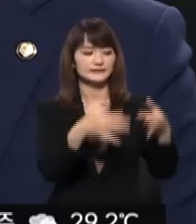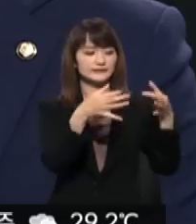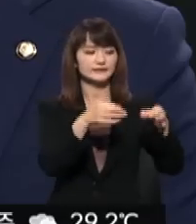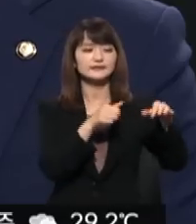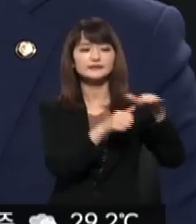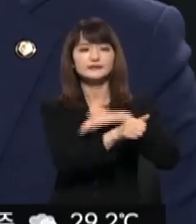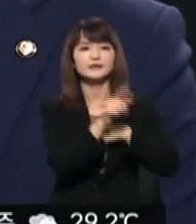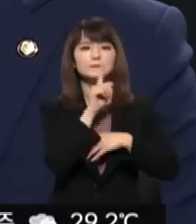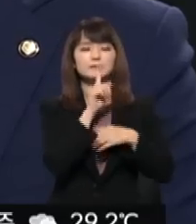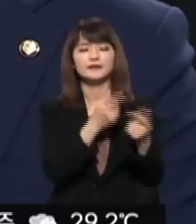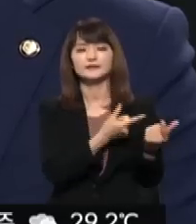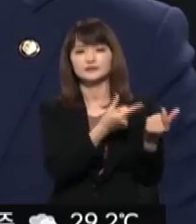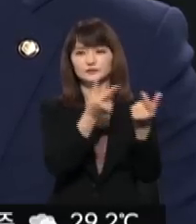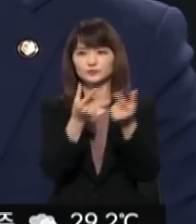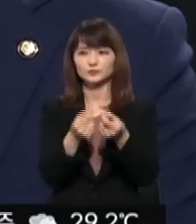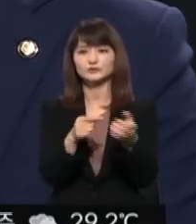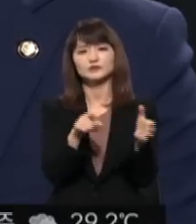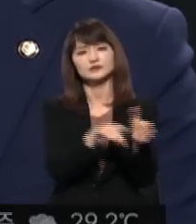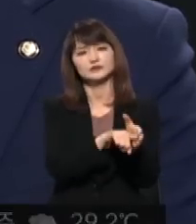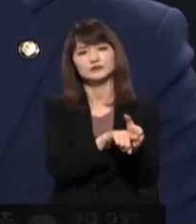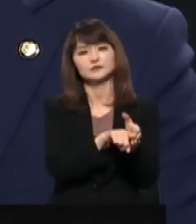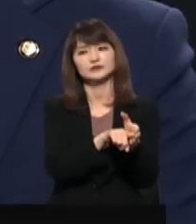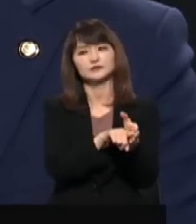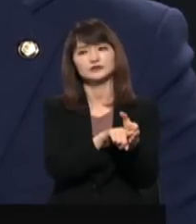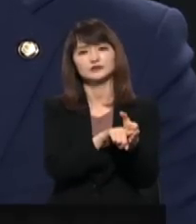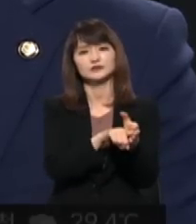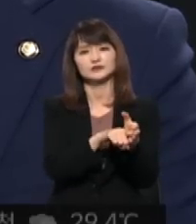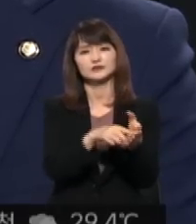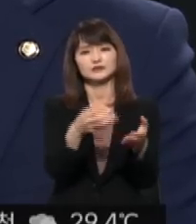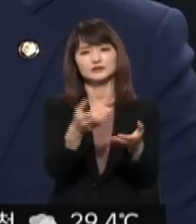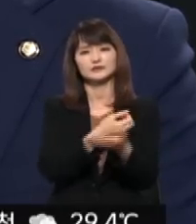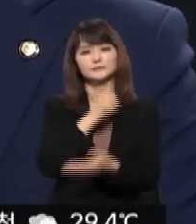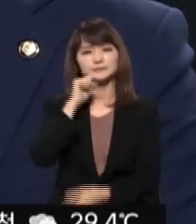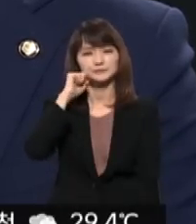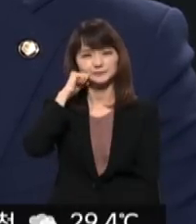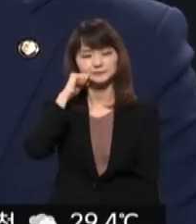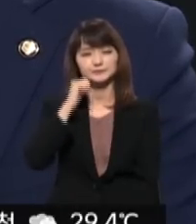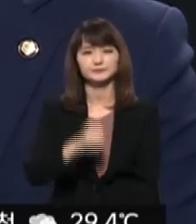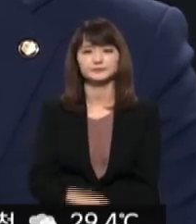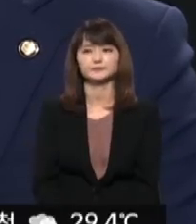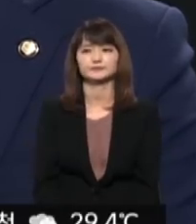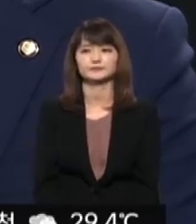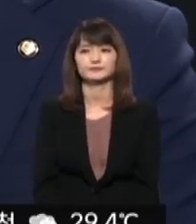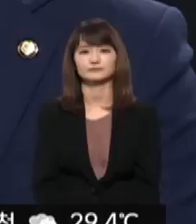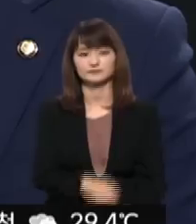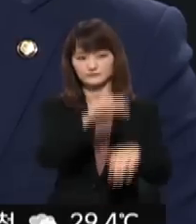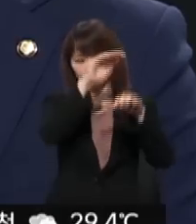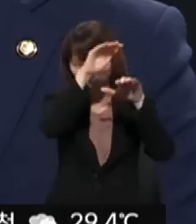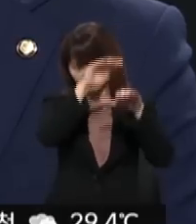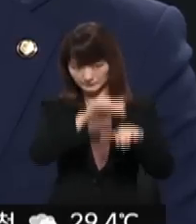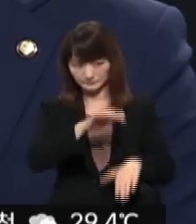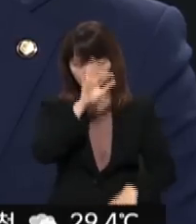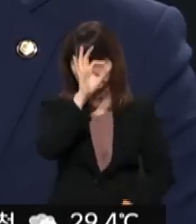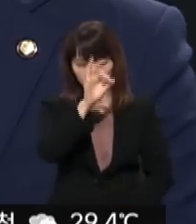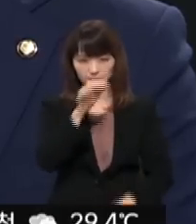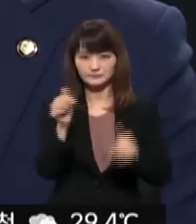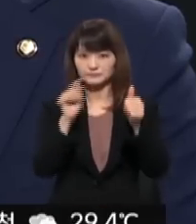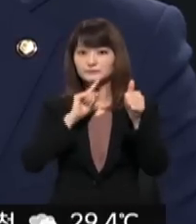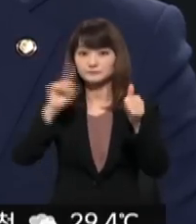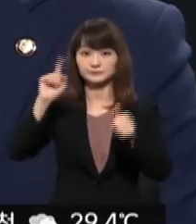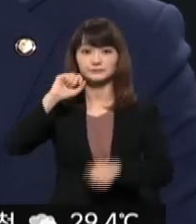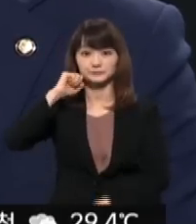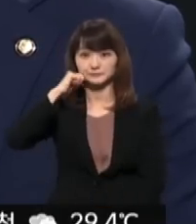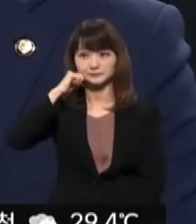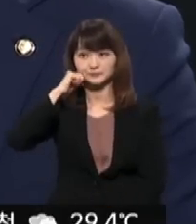말에 일관성이라는 것 그다음 신뢰라는 것 이런 것들을 확보하게 대단히 어렵다라고 생각이 돼서 내용 면으로 봐도 사실은 기술가 좀